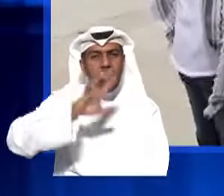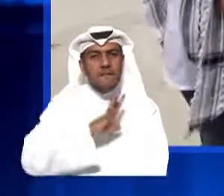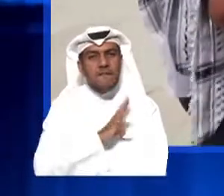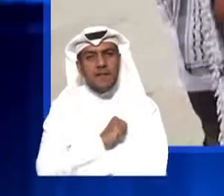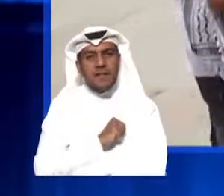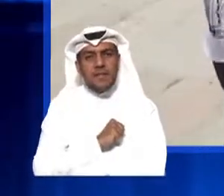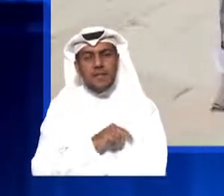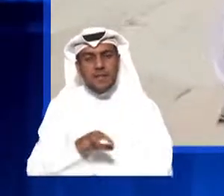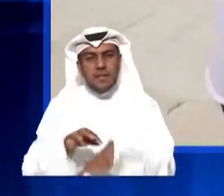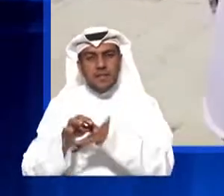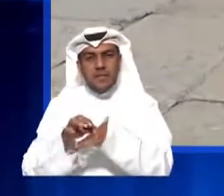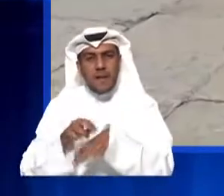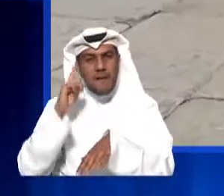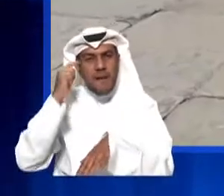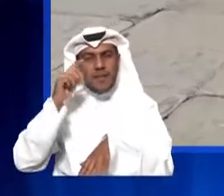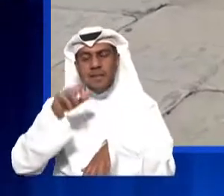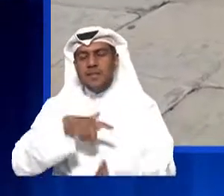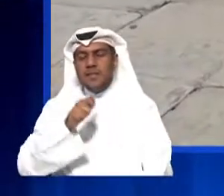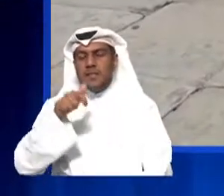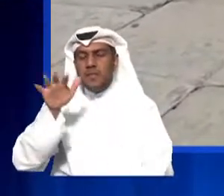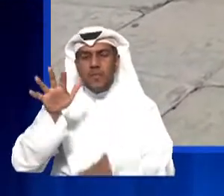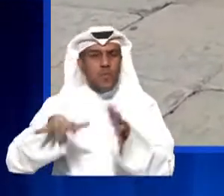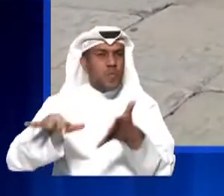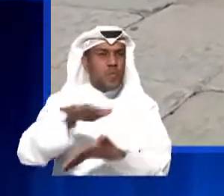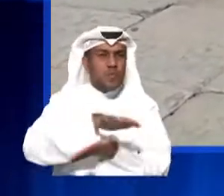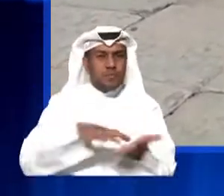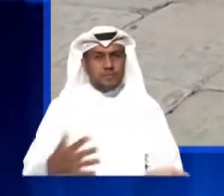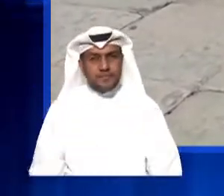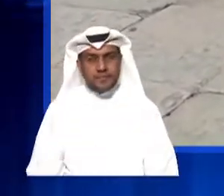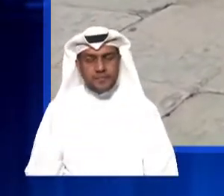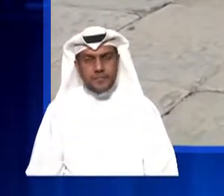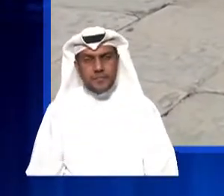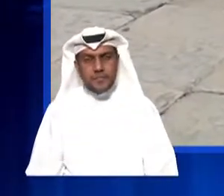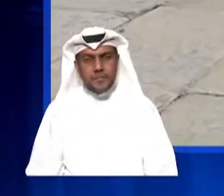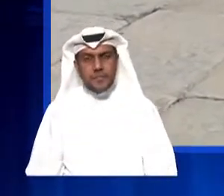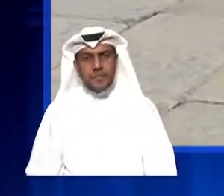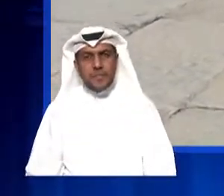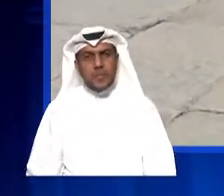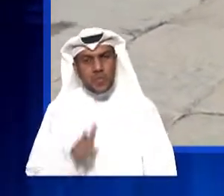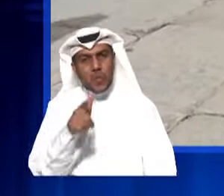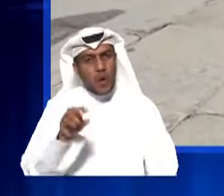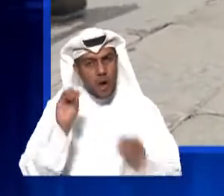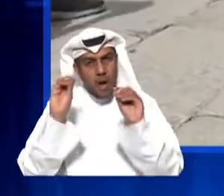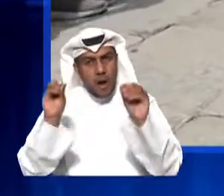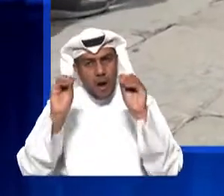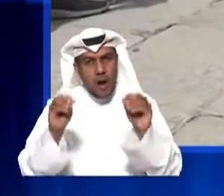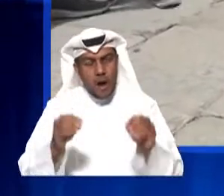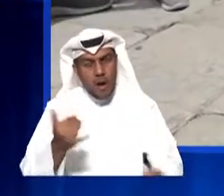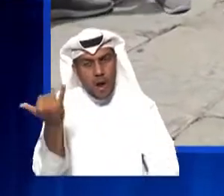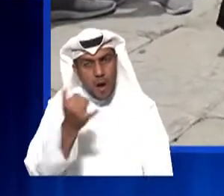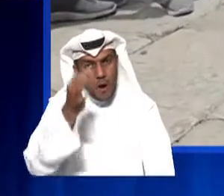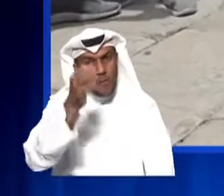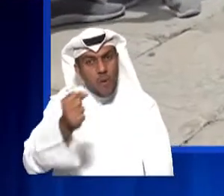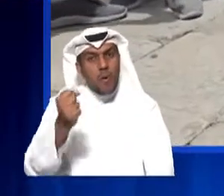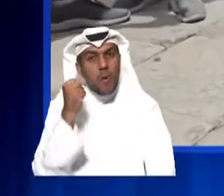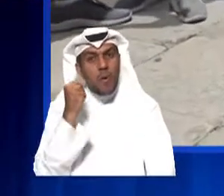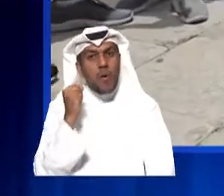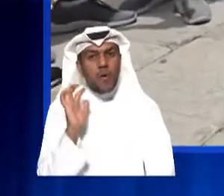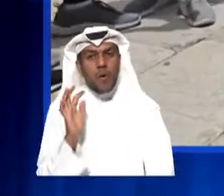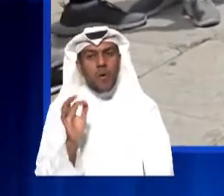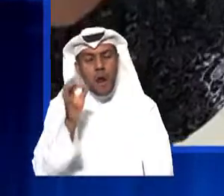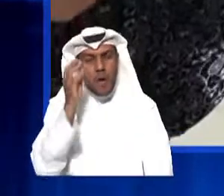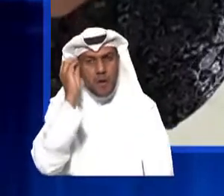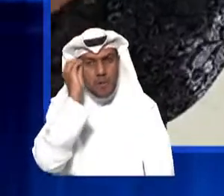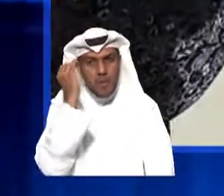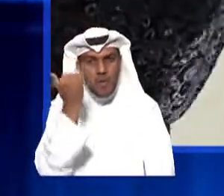هذه المواجهات والتظاهرات. الفصائل الفلسطينية دعت إلى استمرار هذا الحراك الميداني الذي غاب بهذا